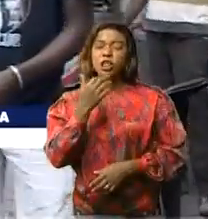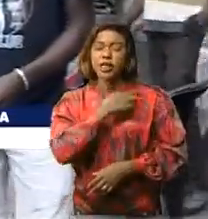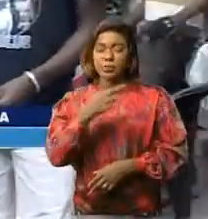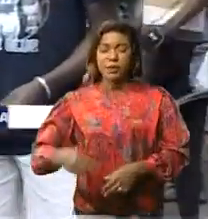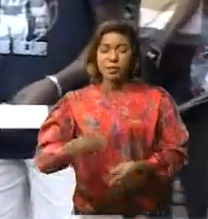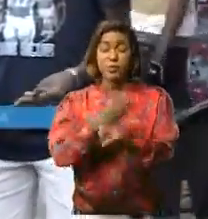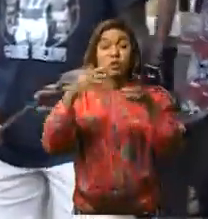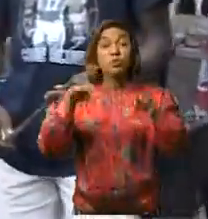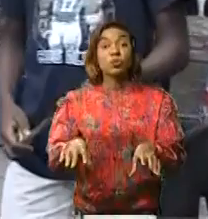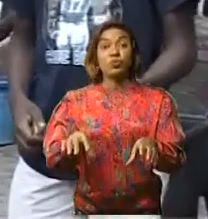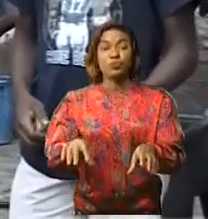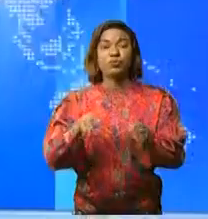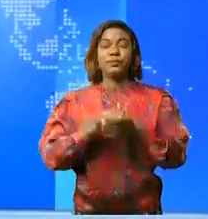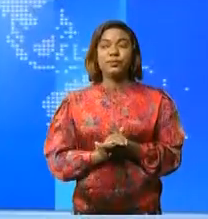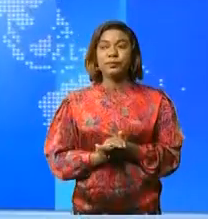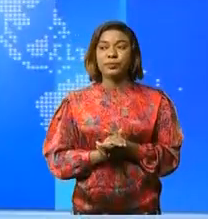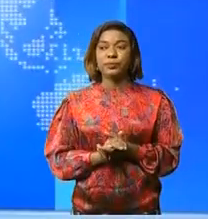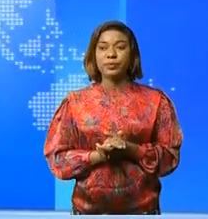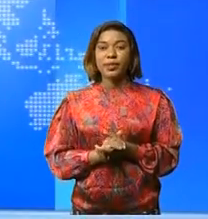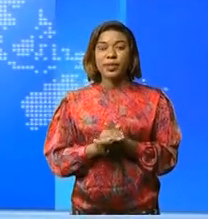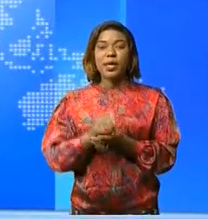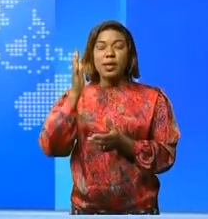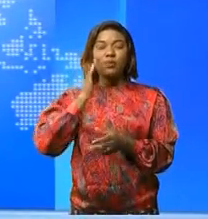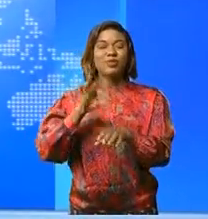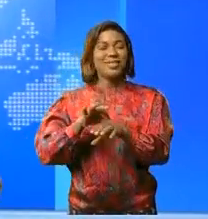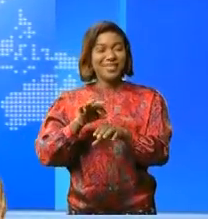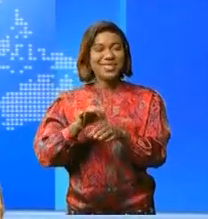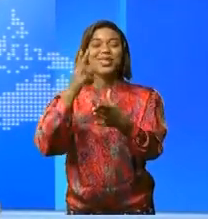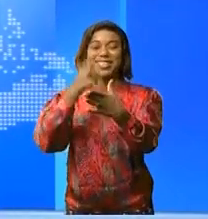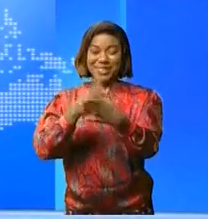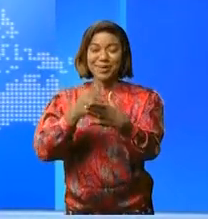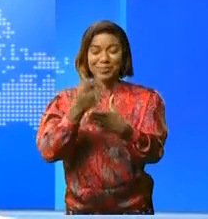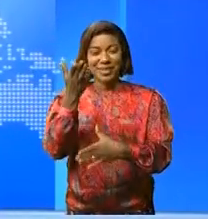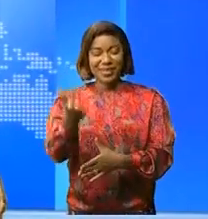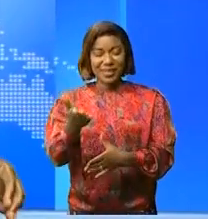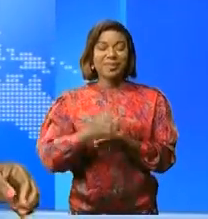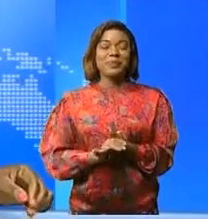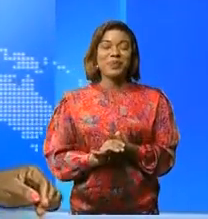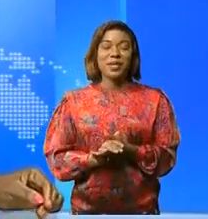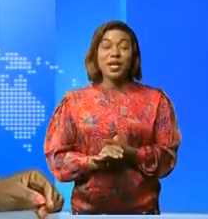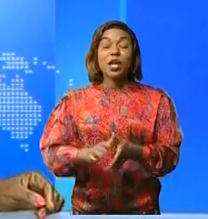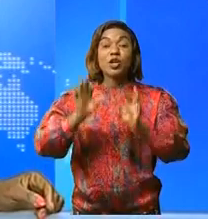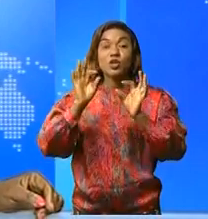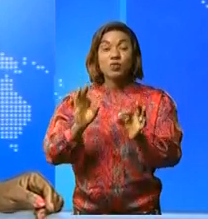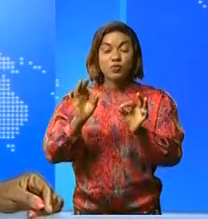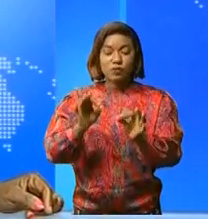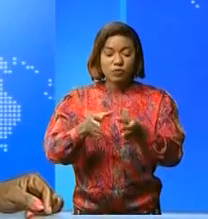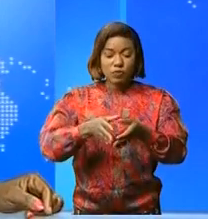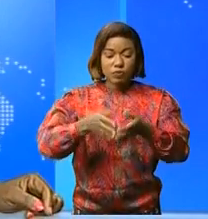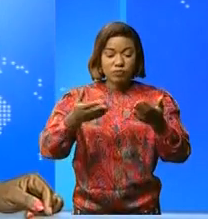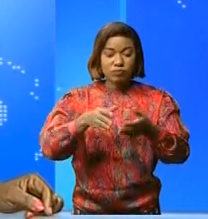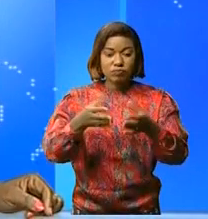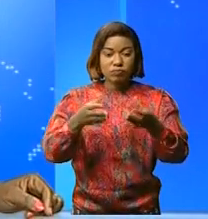République démocratique du Congo. Bonne chance à ces entrepreneurs. Un nouvel ouvrage dans nos bibliothèques,